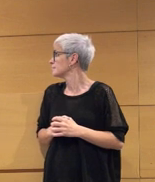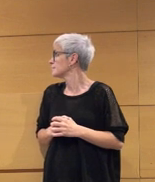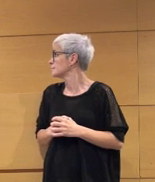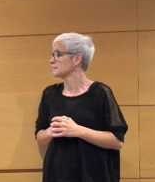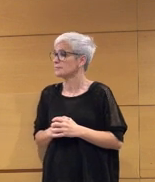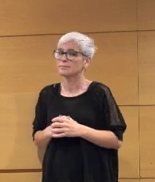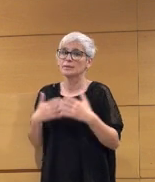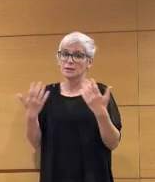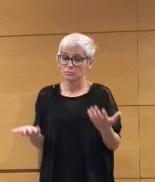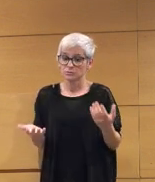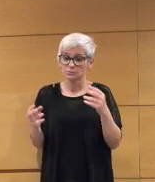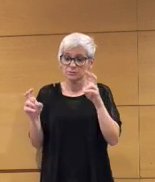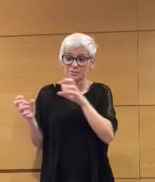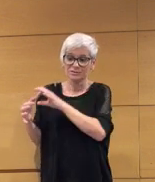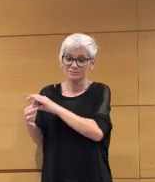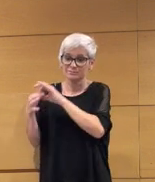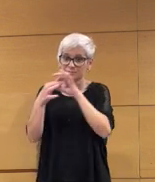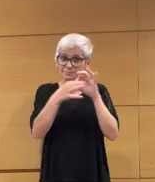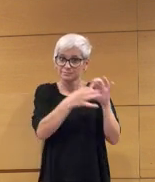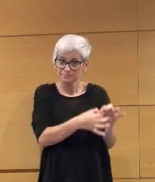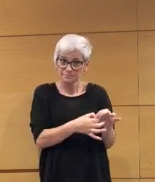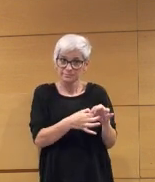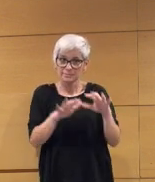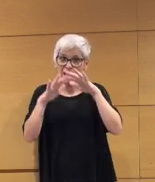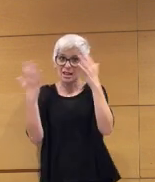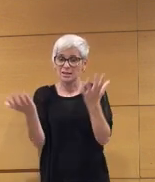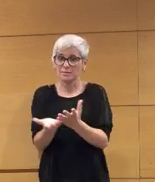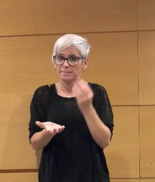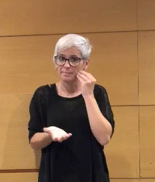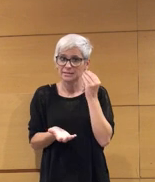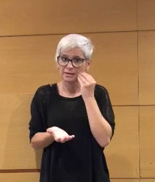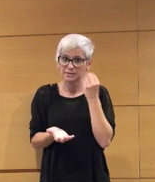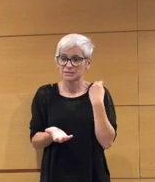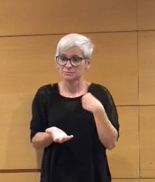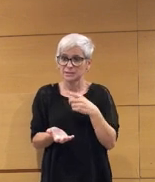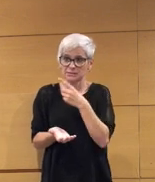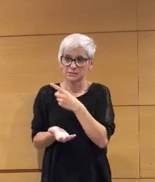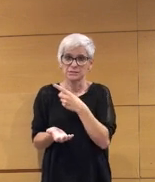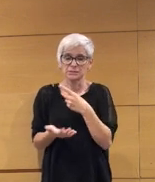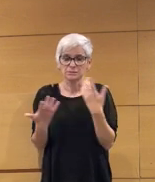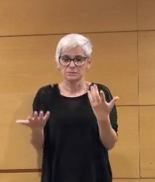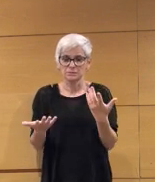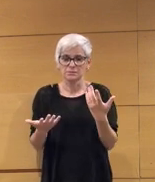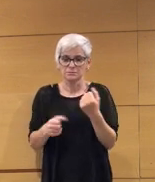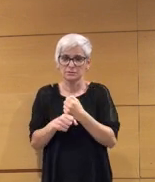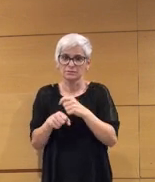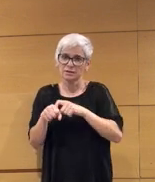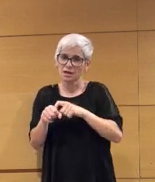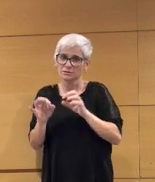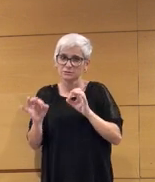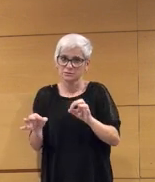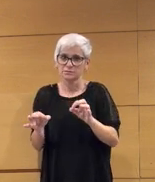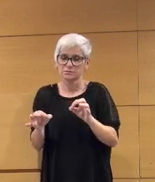D'aquí, no, es passa al metavers, i aquesta és una feina, no, aquesta definició